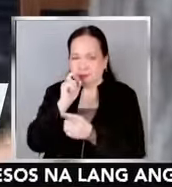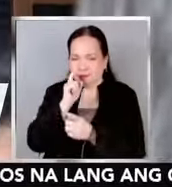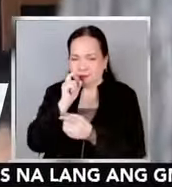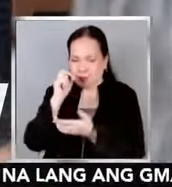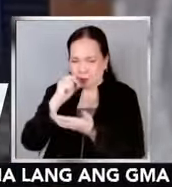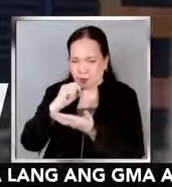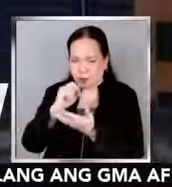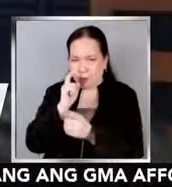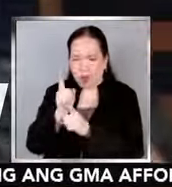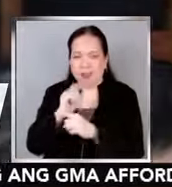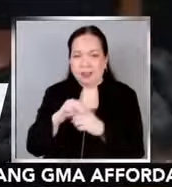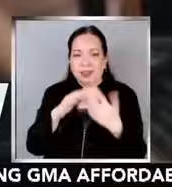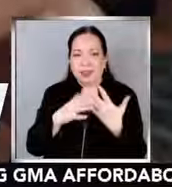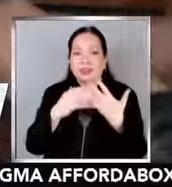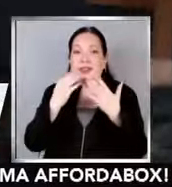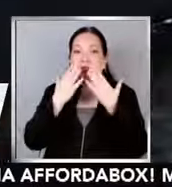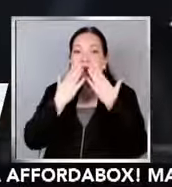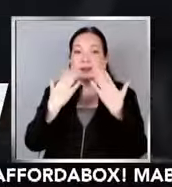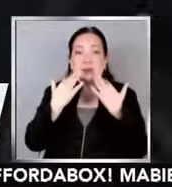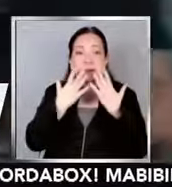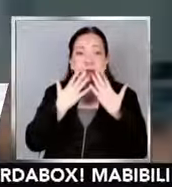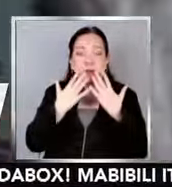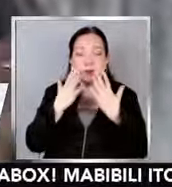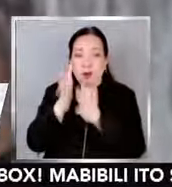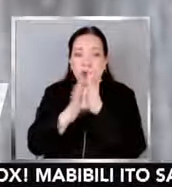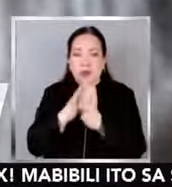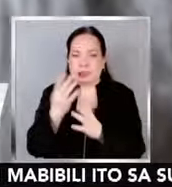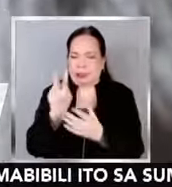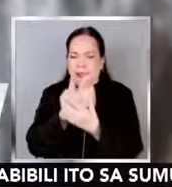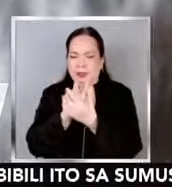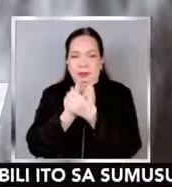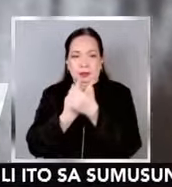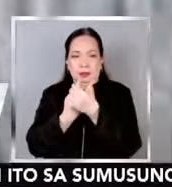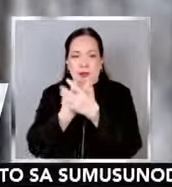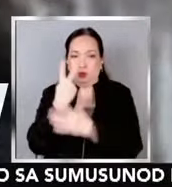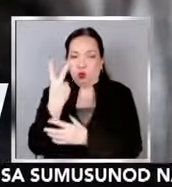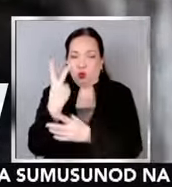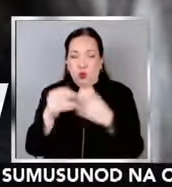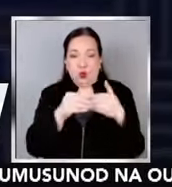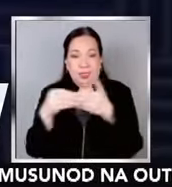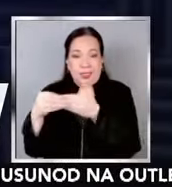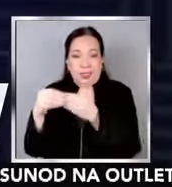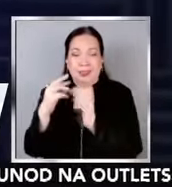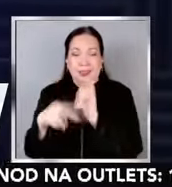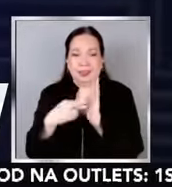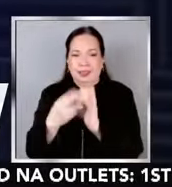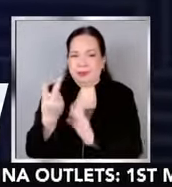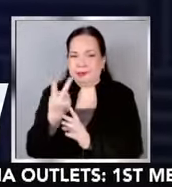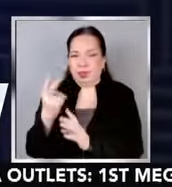party, inorganized ng lead stars ng show, ang Sparkle Couple na si Rudo Madrid